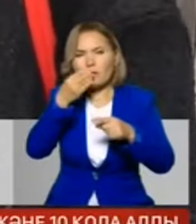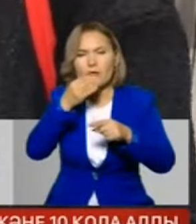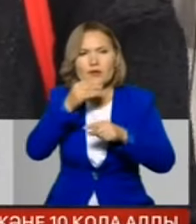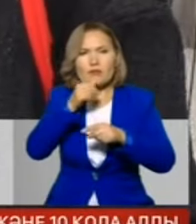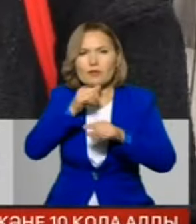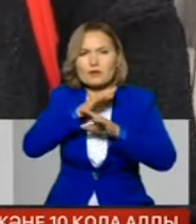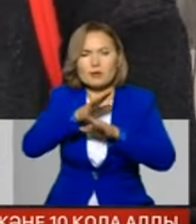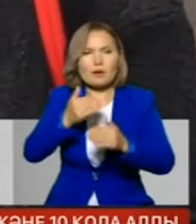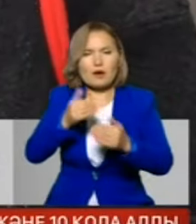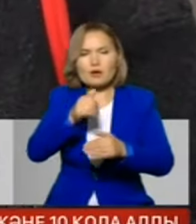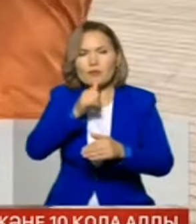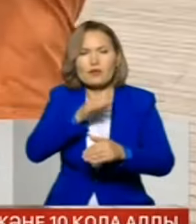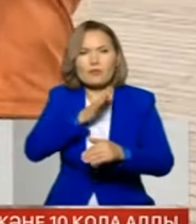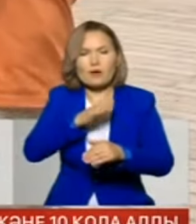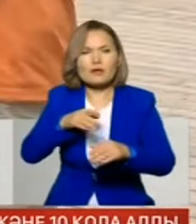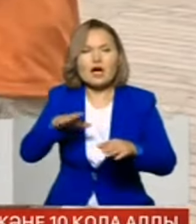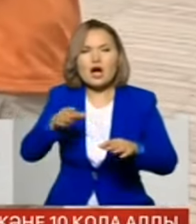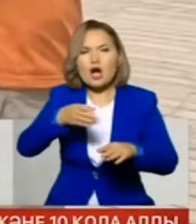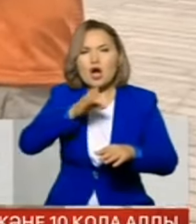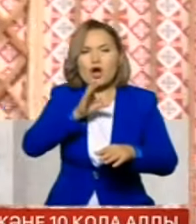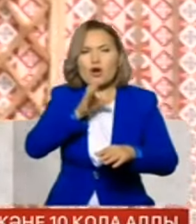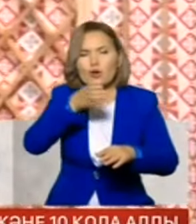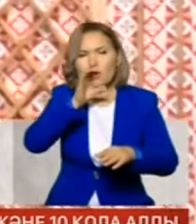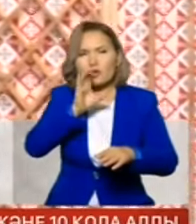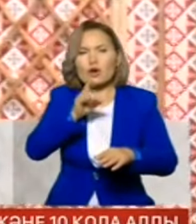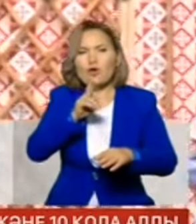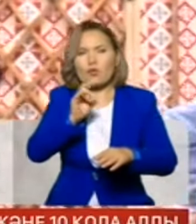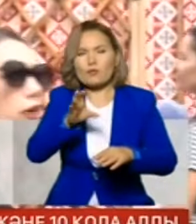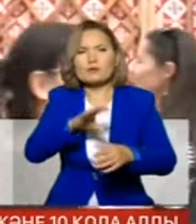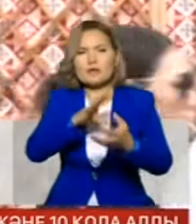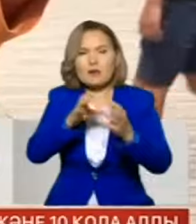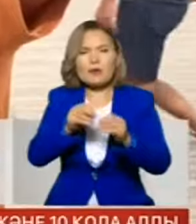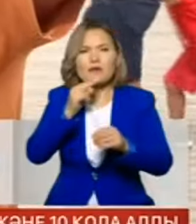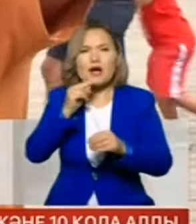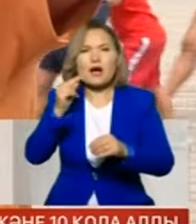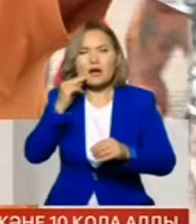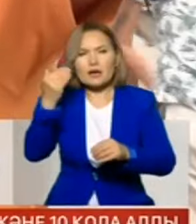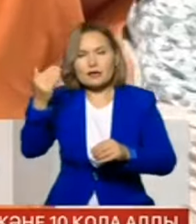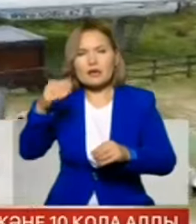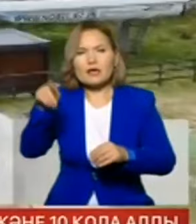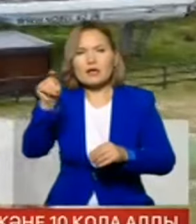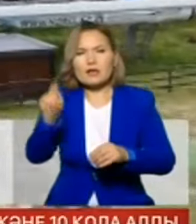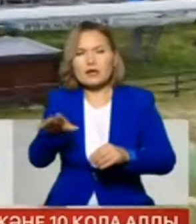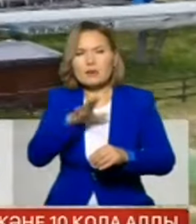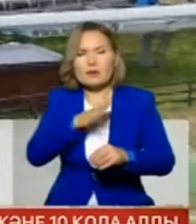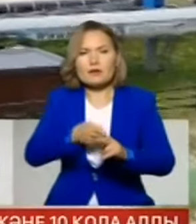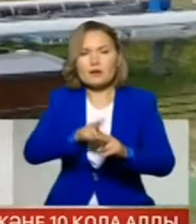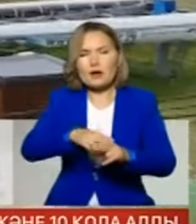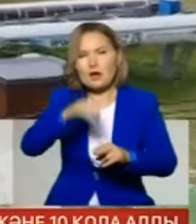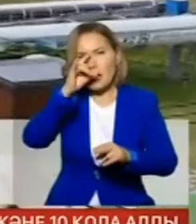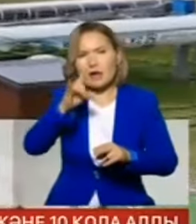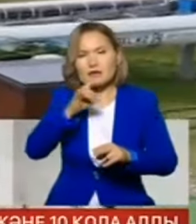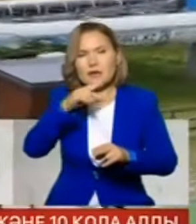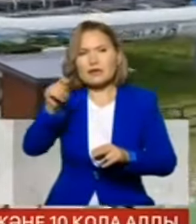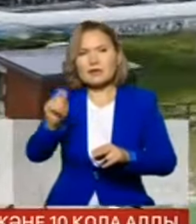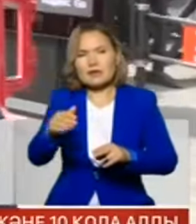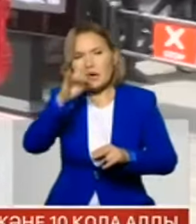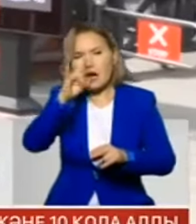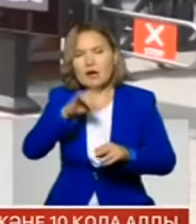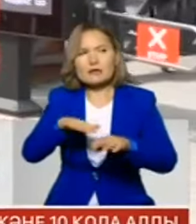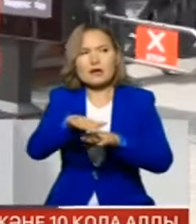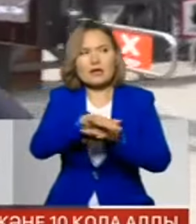мініп көрдім, қымыз іштім. Мұратбай ақсақалдың жасы 81-де, Қытайдан ата жұртқа алғаш рет келіп тұр. Қазақстанға келіп, қазақ